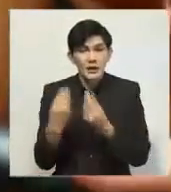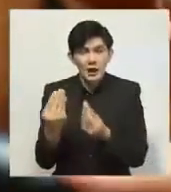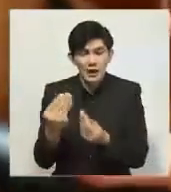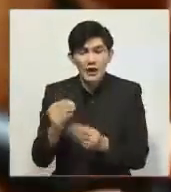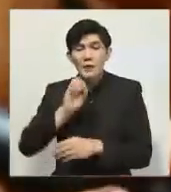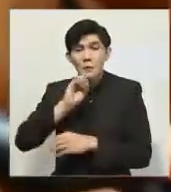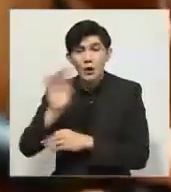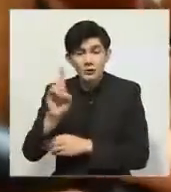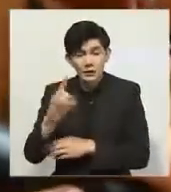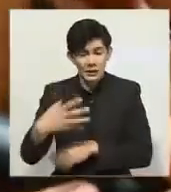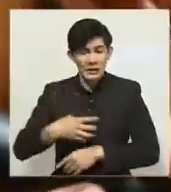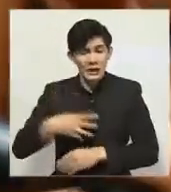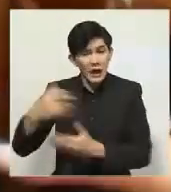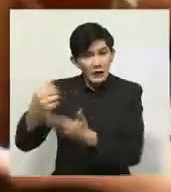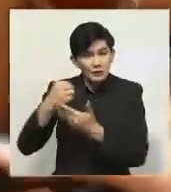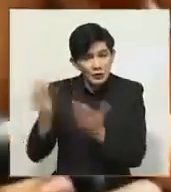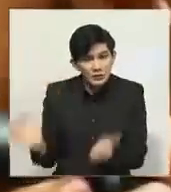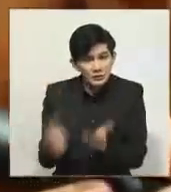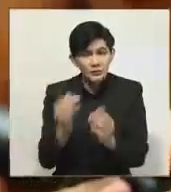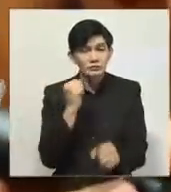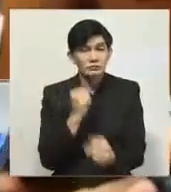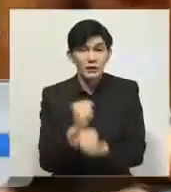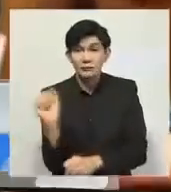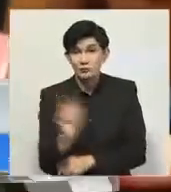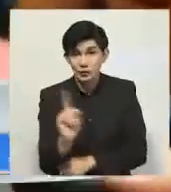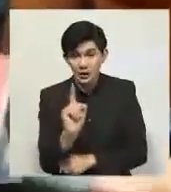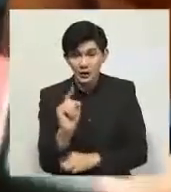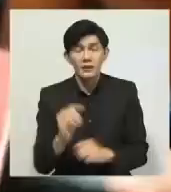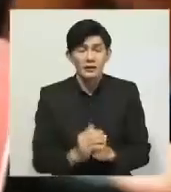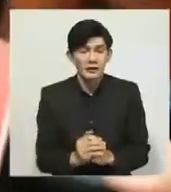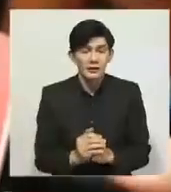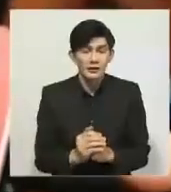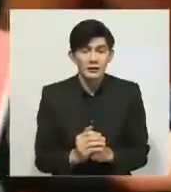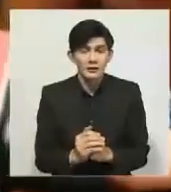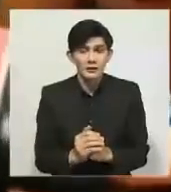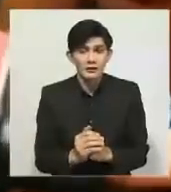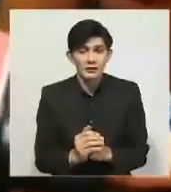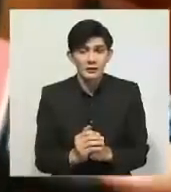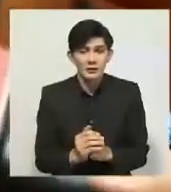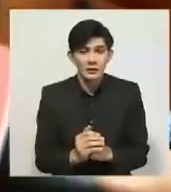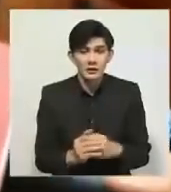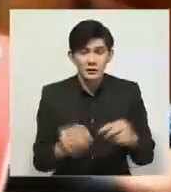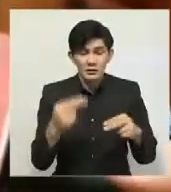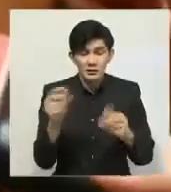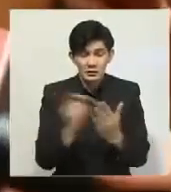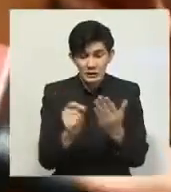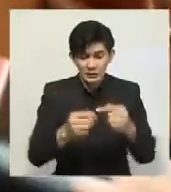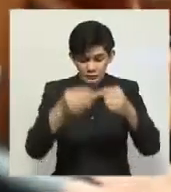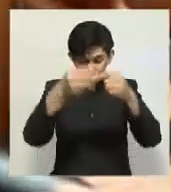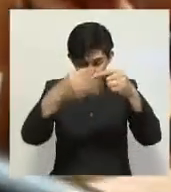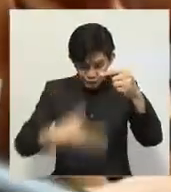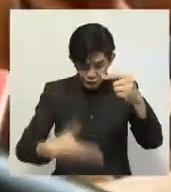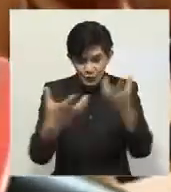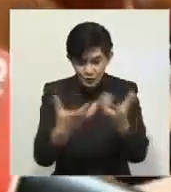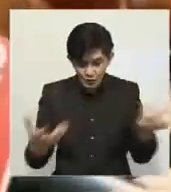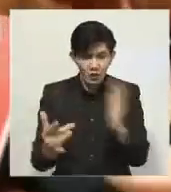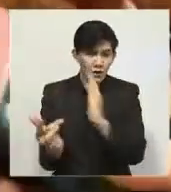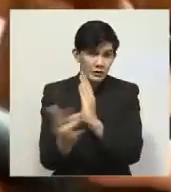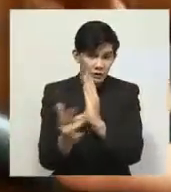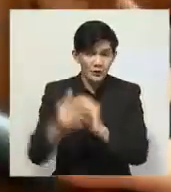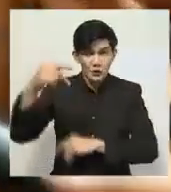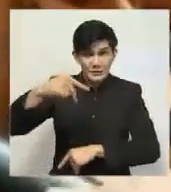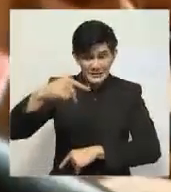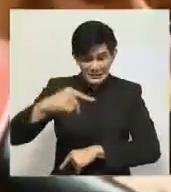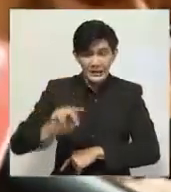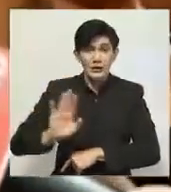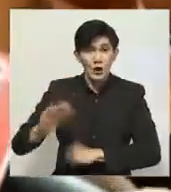ปว่าถ้าเขาอยากจะมาสนับสนุนนะครับก็ให้เขานะครับลิสต์รายการที่มันเป็นอุปกรณ์เทคโนโลยีพิเศ